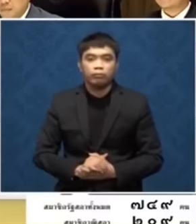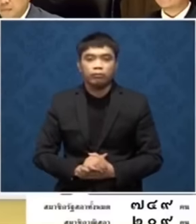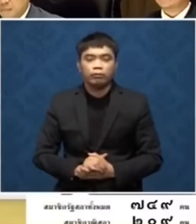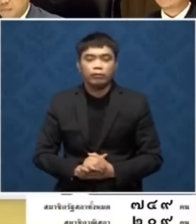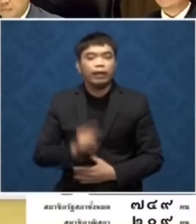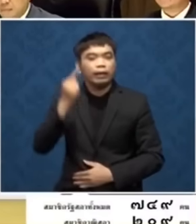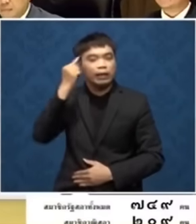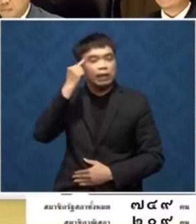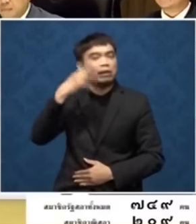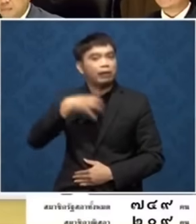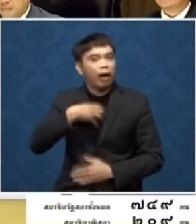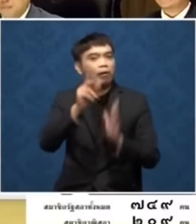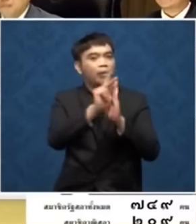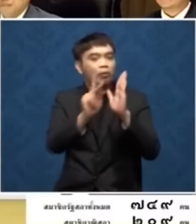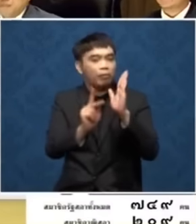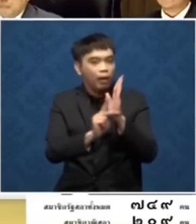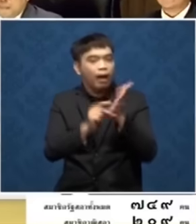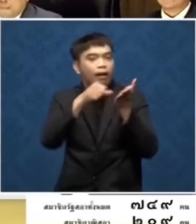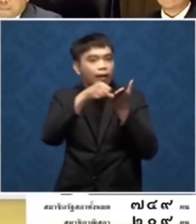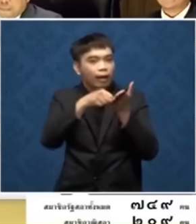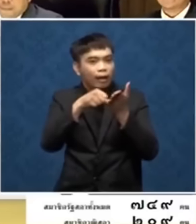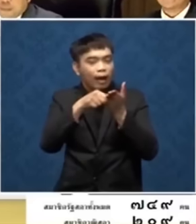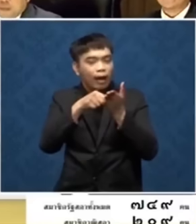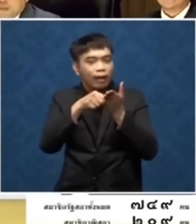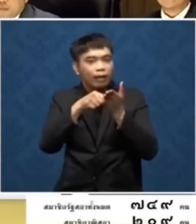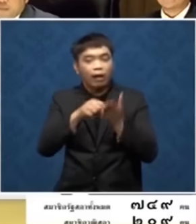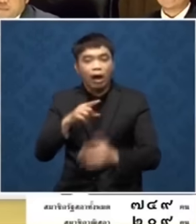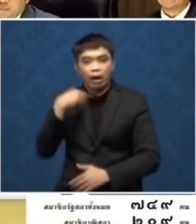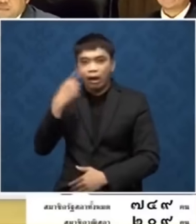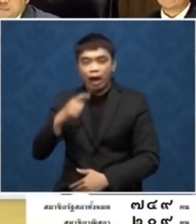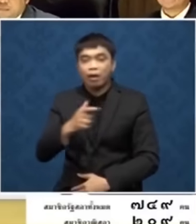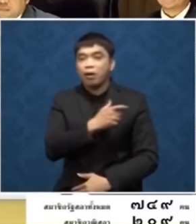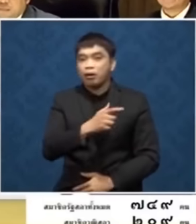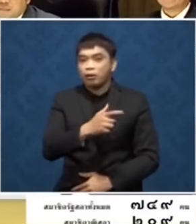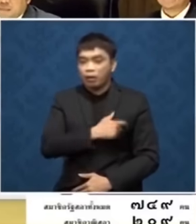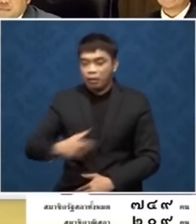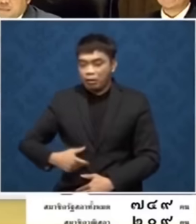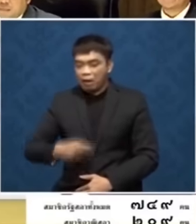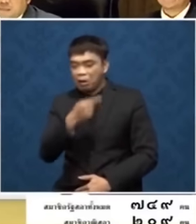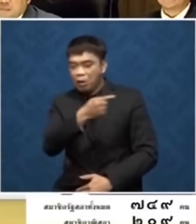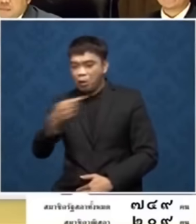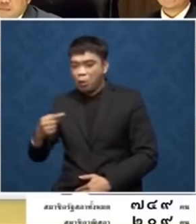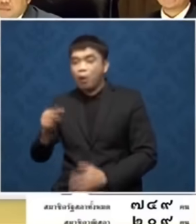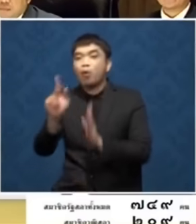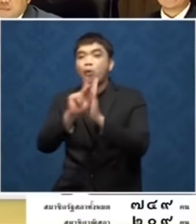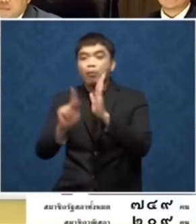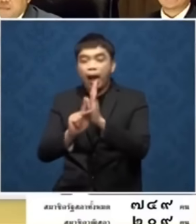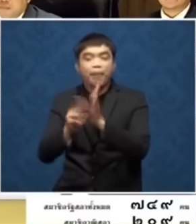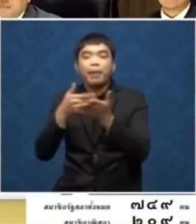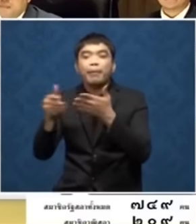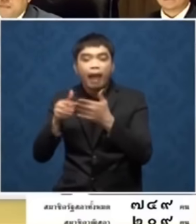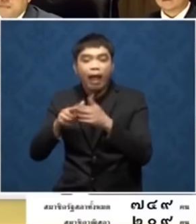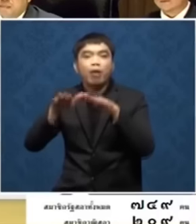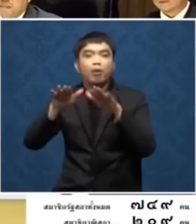ท่านคิดจะไปลดทอนกฎหมายกับบุคคลที่ไม่มีความจงรักภักดีต่อชาติสถาบันพระมหากษัตริย์อย่างนั้นเหรอครับ